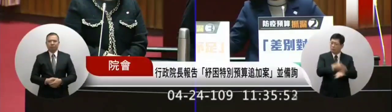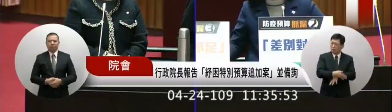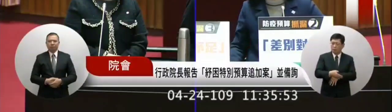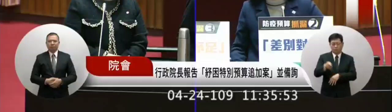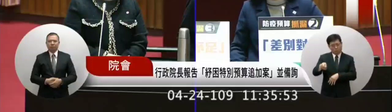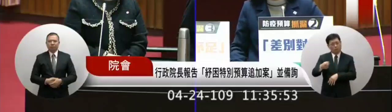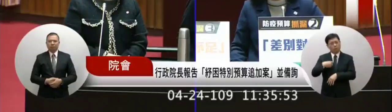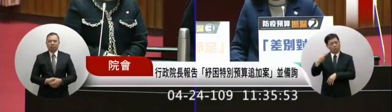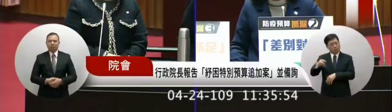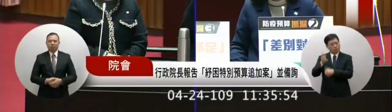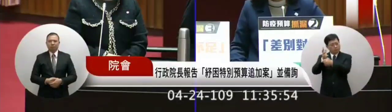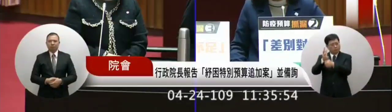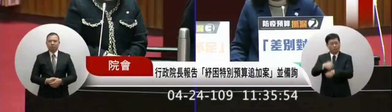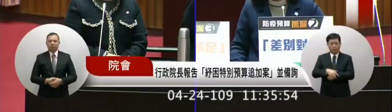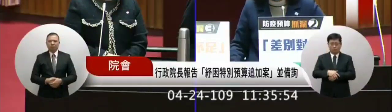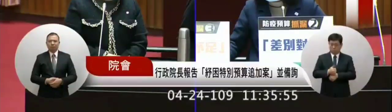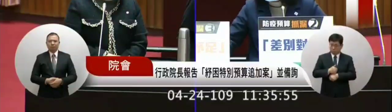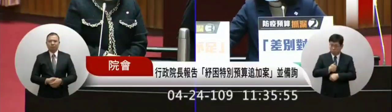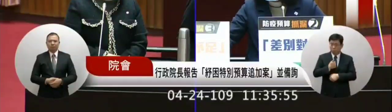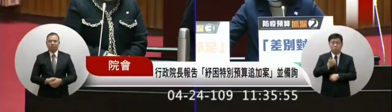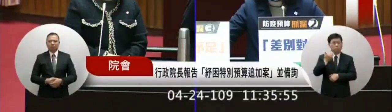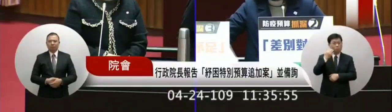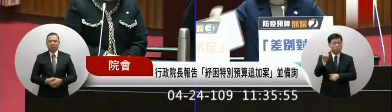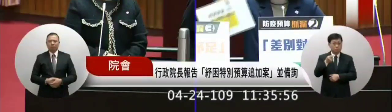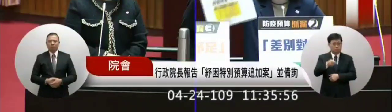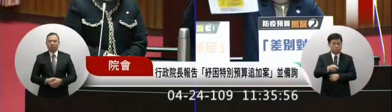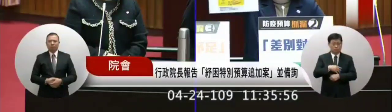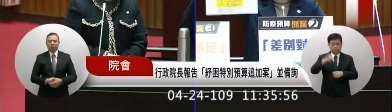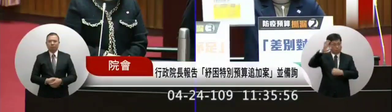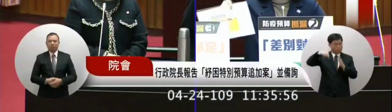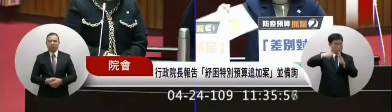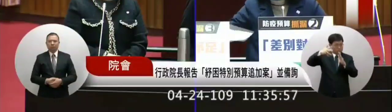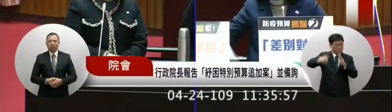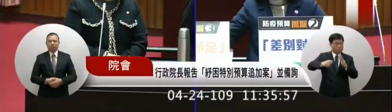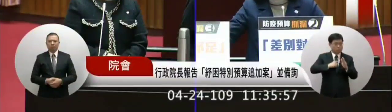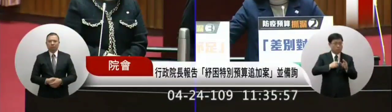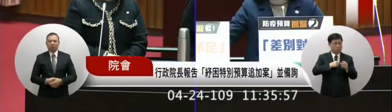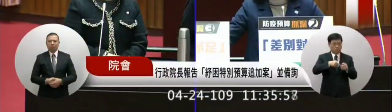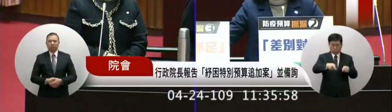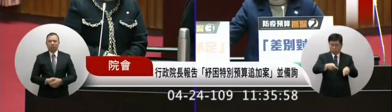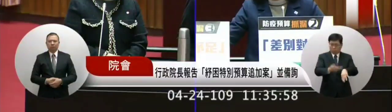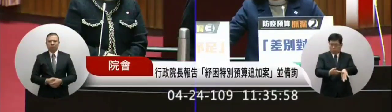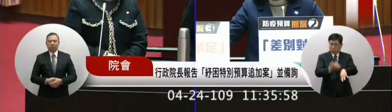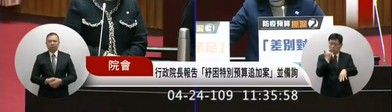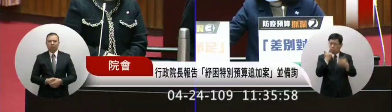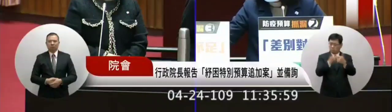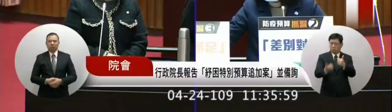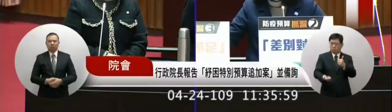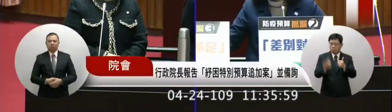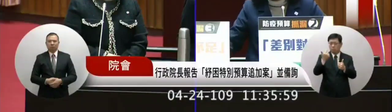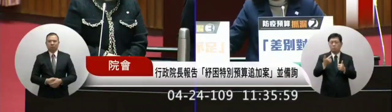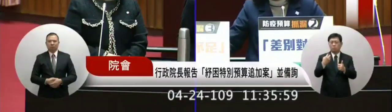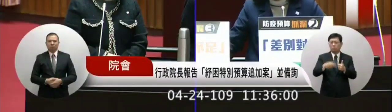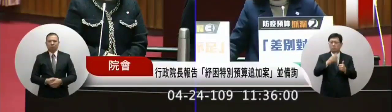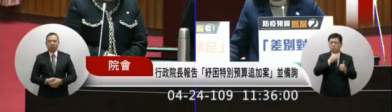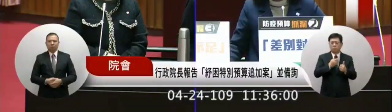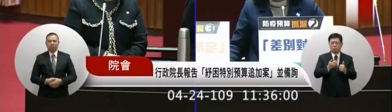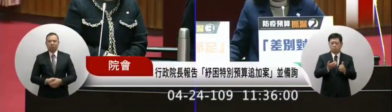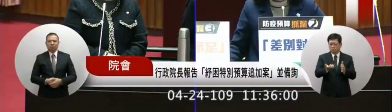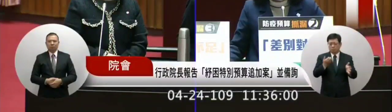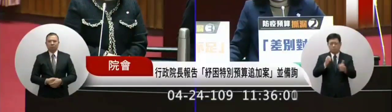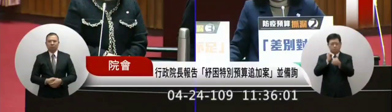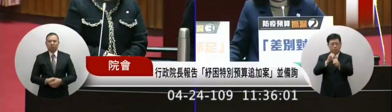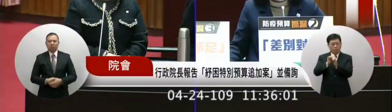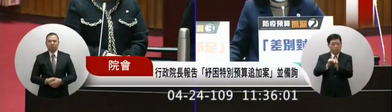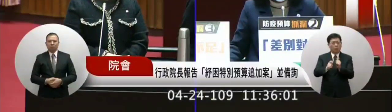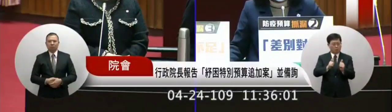过，这个还要再请示。其实照苏院长您的做法，早就可以做，而且是 步步的让国